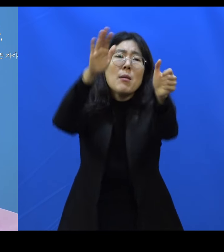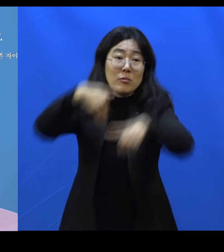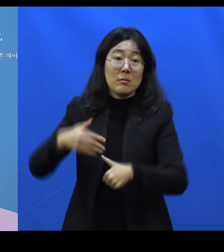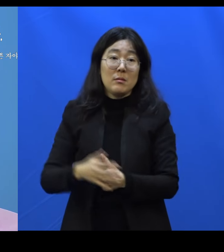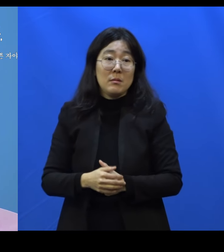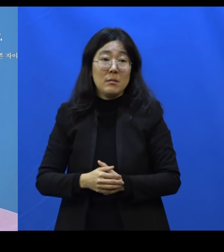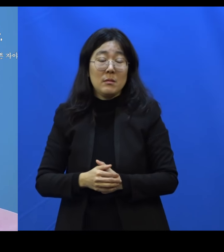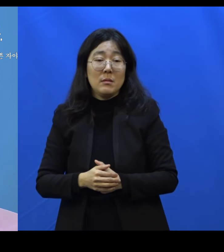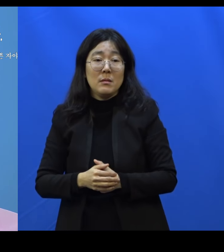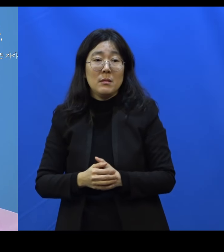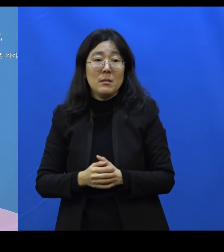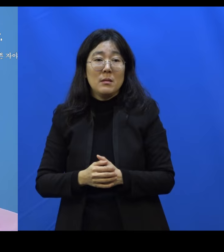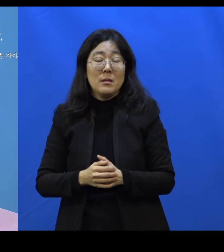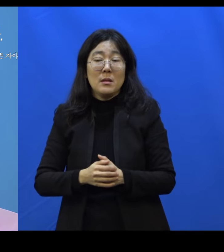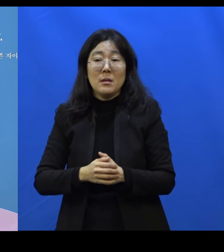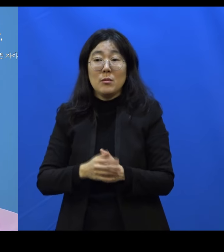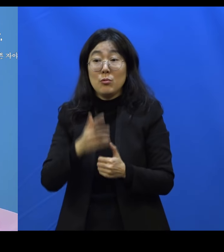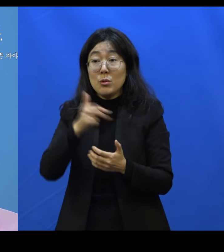베드로를 불러주셨죠.